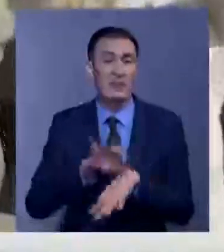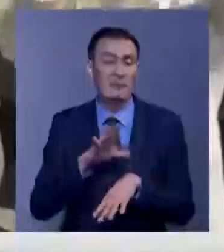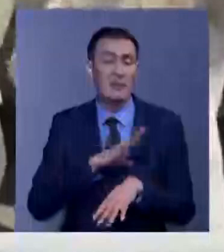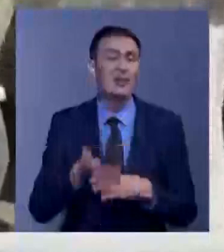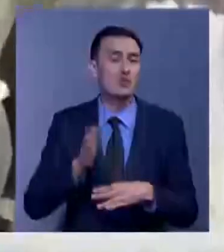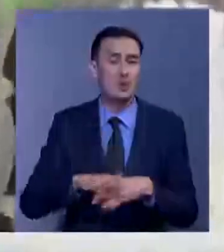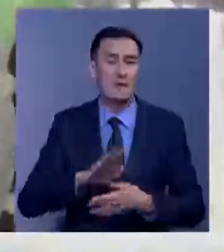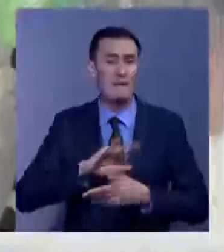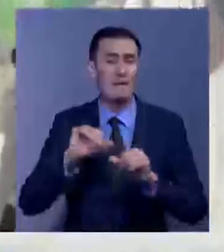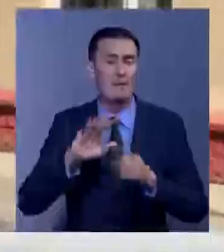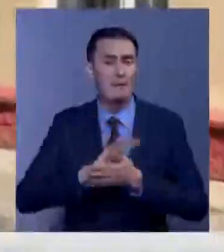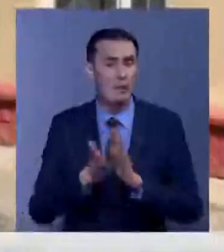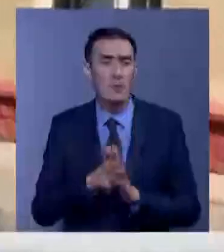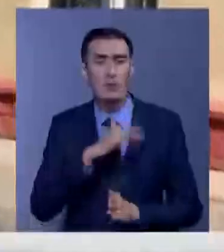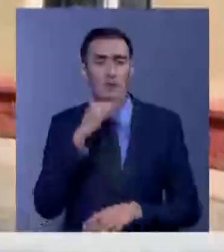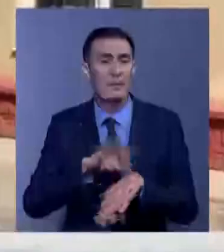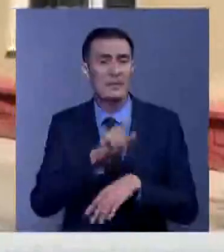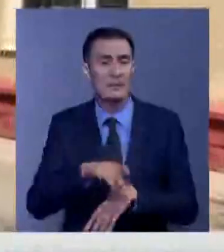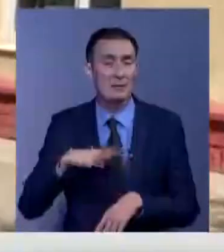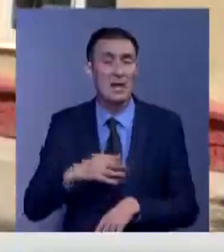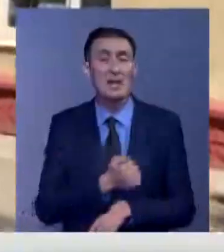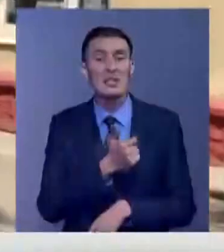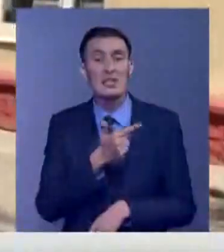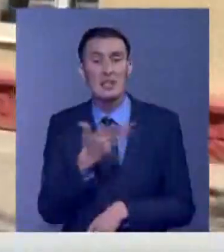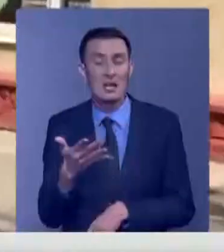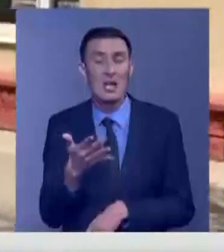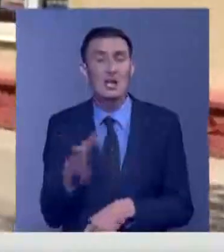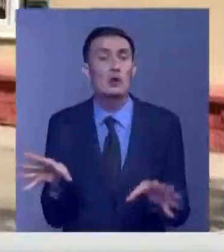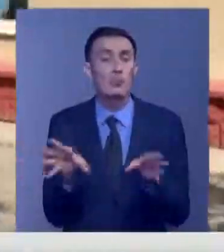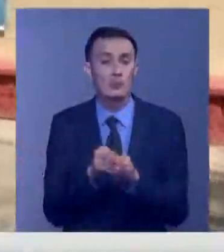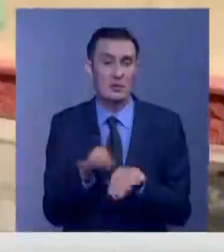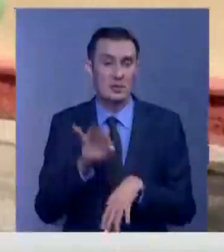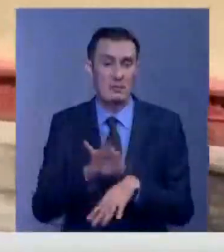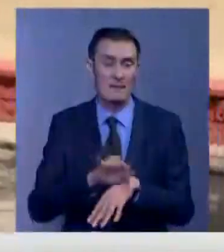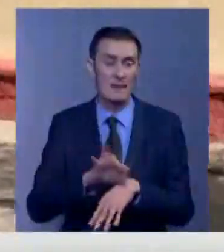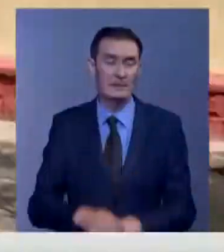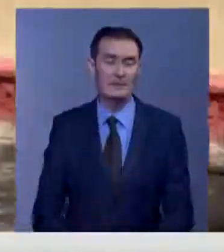болезнь протекала в тяжелой форме. У большинства пациентов было несколько сопутствующих заболеваний.